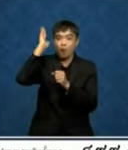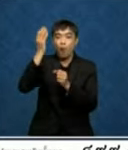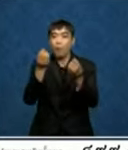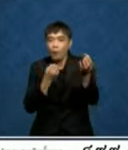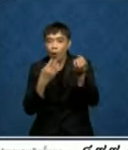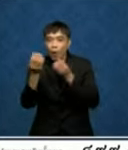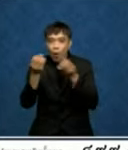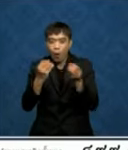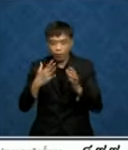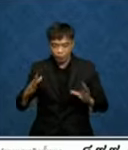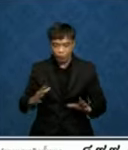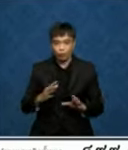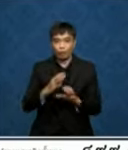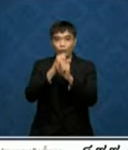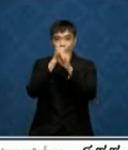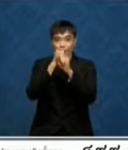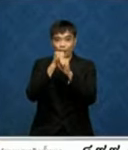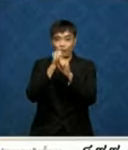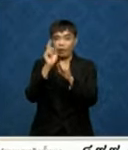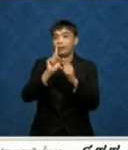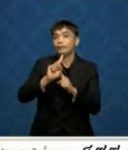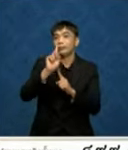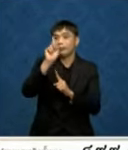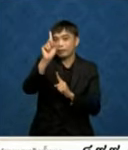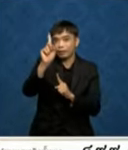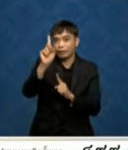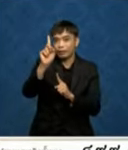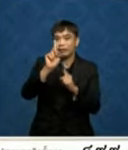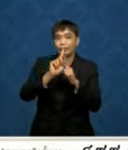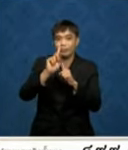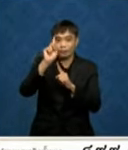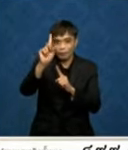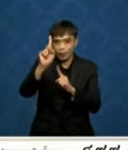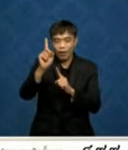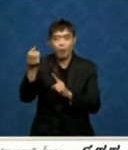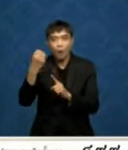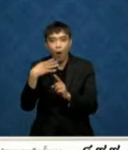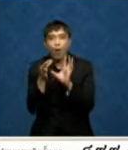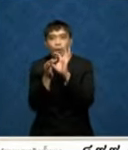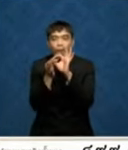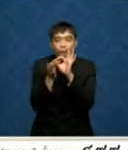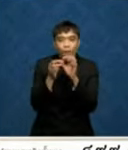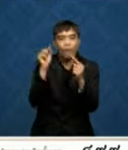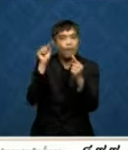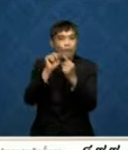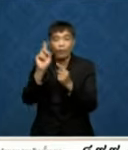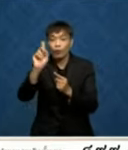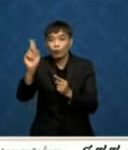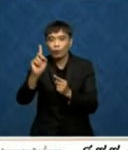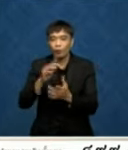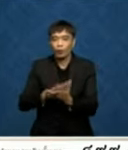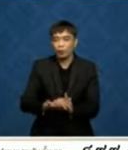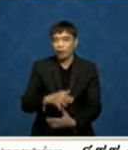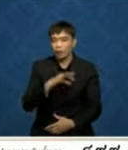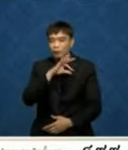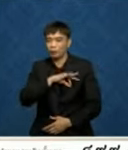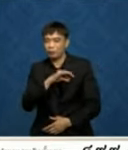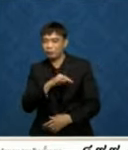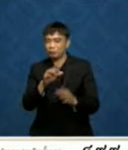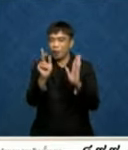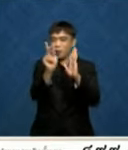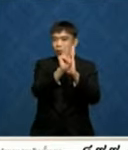นะครับประเด็นแรกเนี่ยนะครับมีหลายคนที่ได้แสดงความห่วงใยในเรื่องของความไม่ชอบด้วยรัฐธรรมนู